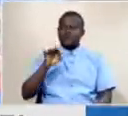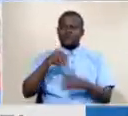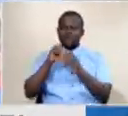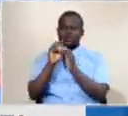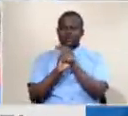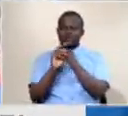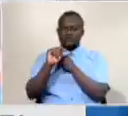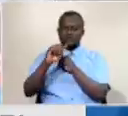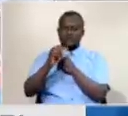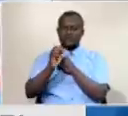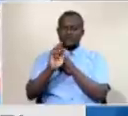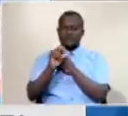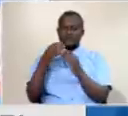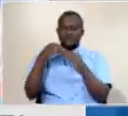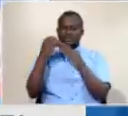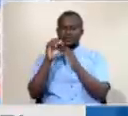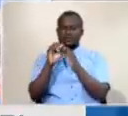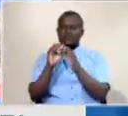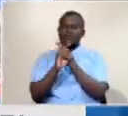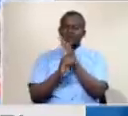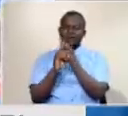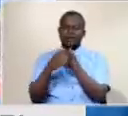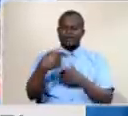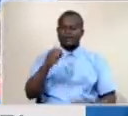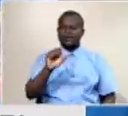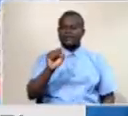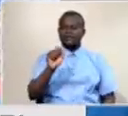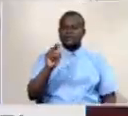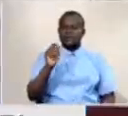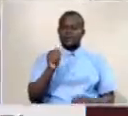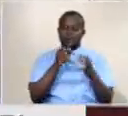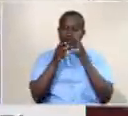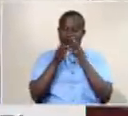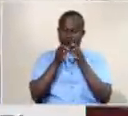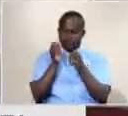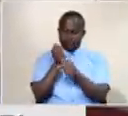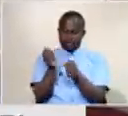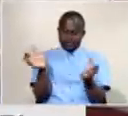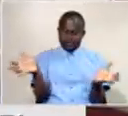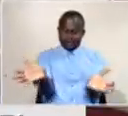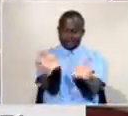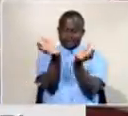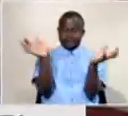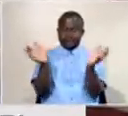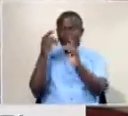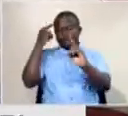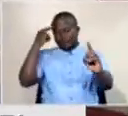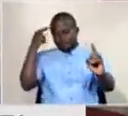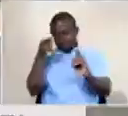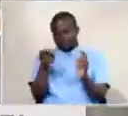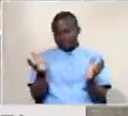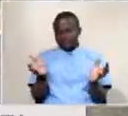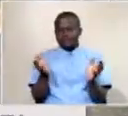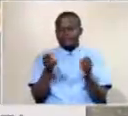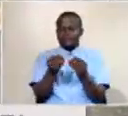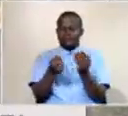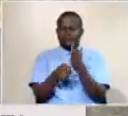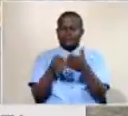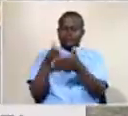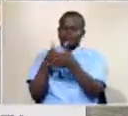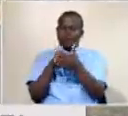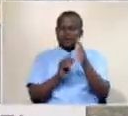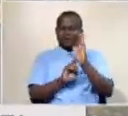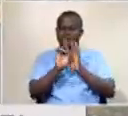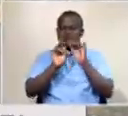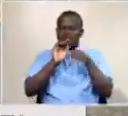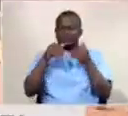Nyagatare akaba n'umuyobozi w'aka karere Gasana Steven agaruka cyane ku ikorwa ry'ubukangurambaga bugamije gukangurira abanyamuryango gukemura ibibazo bikibangamiye